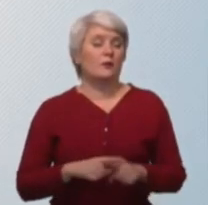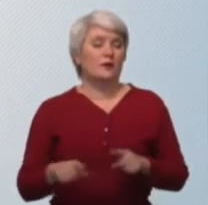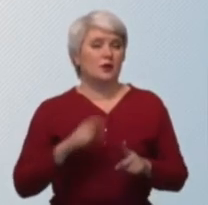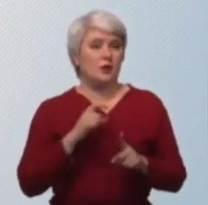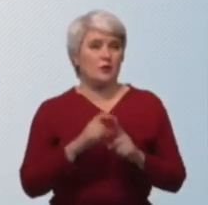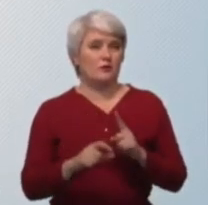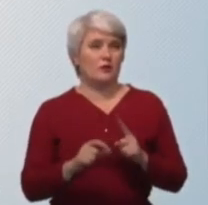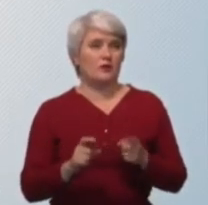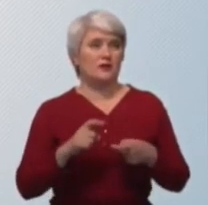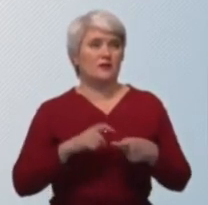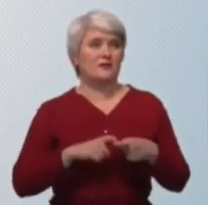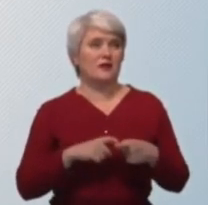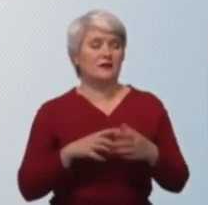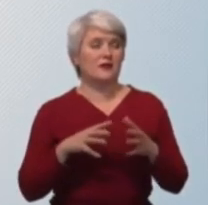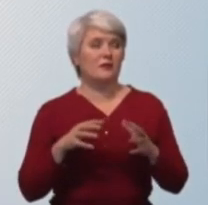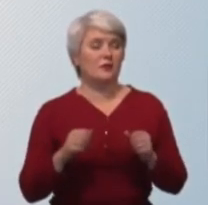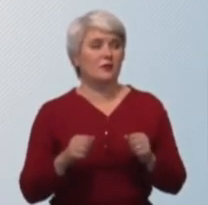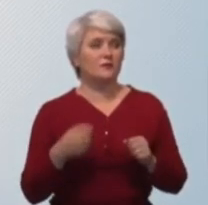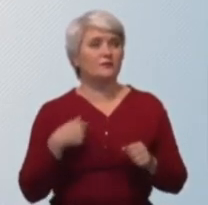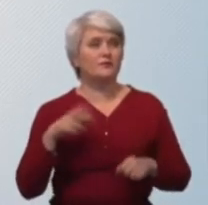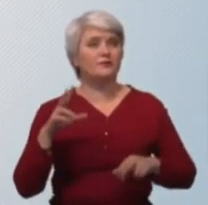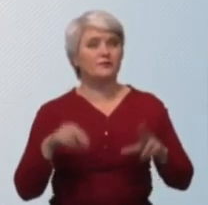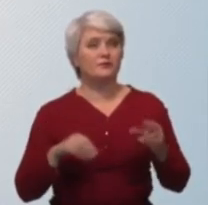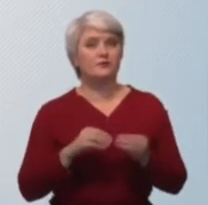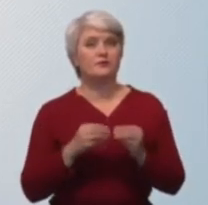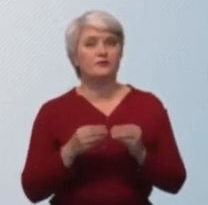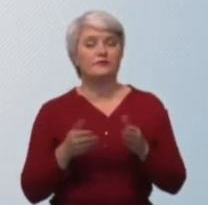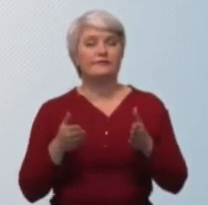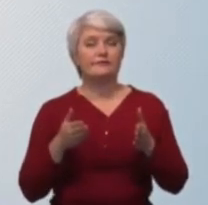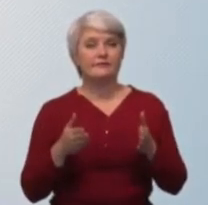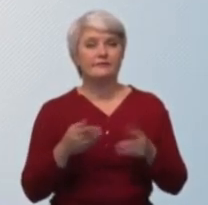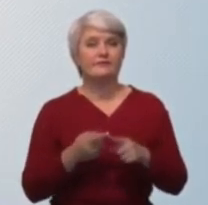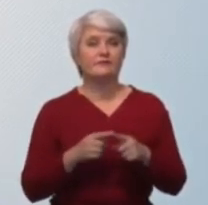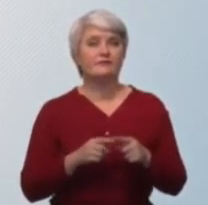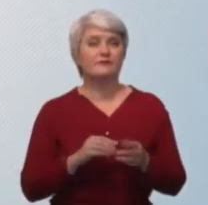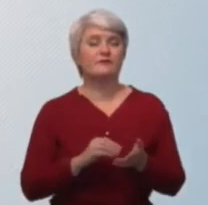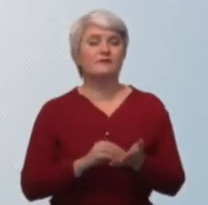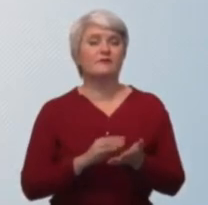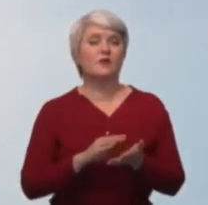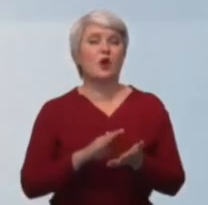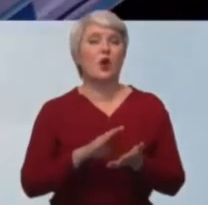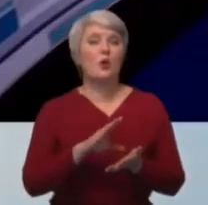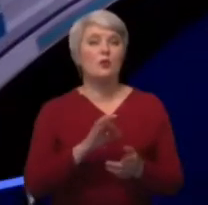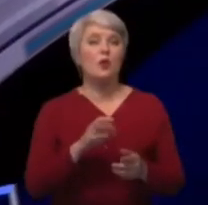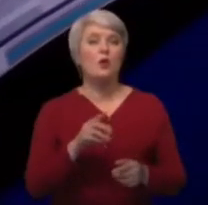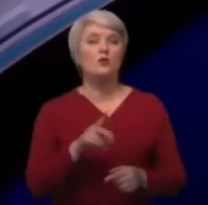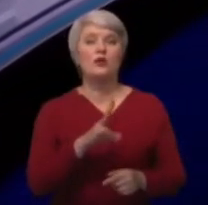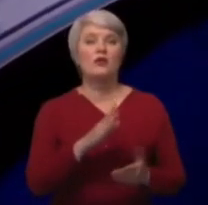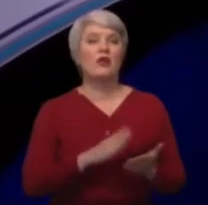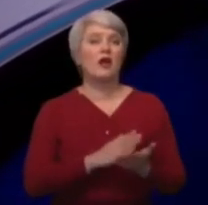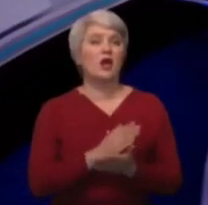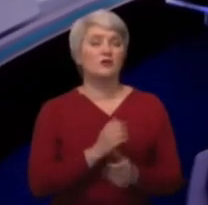более, что связь пропала. Смотрите, я считаю, что проблема дорог – это накопительный эффект от того, что некачественно их